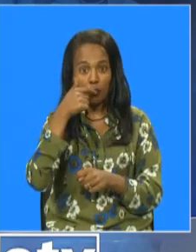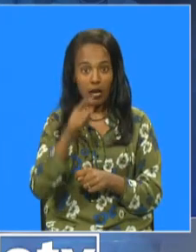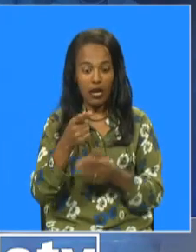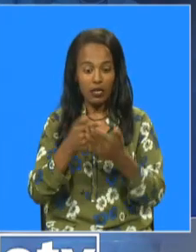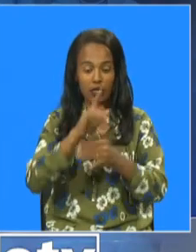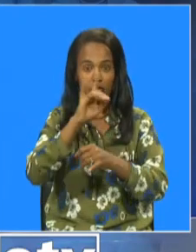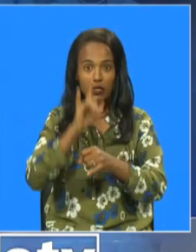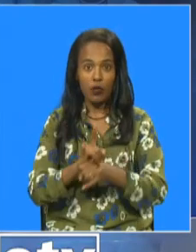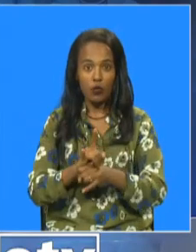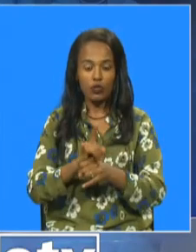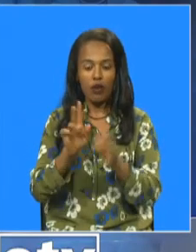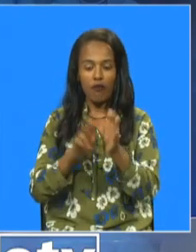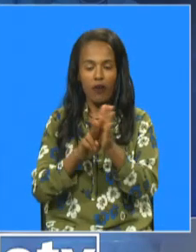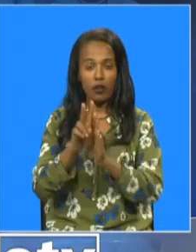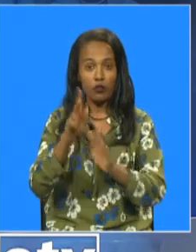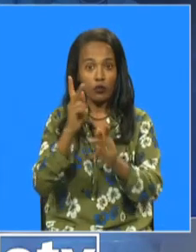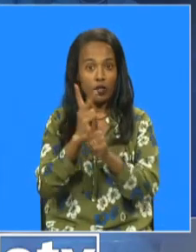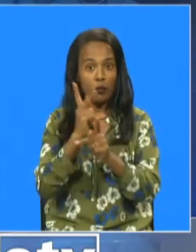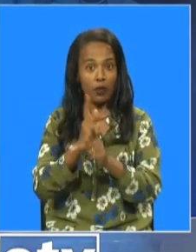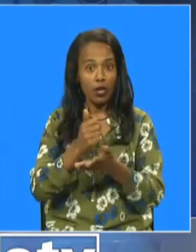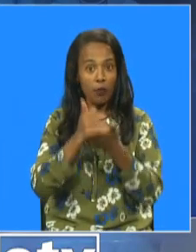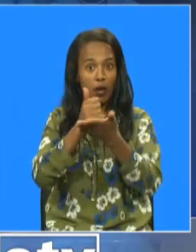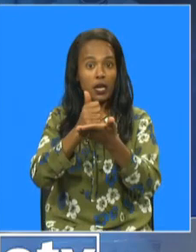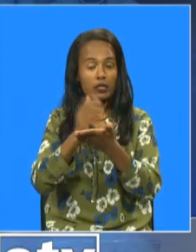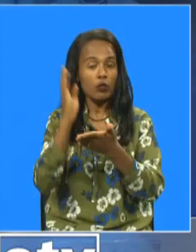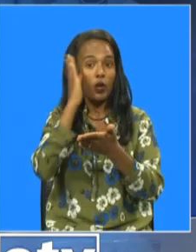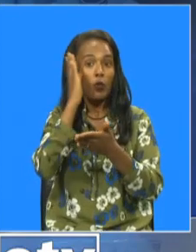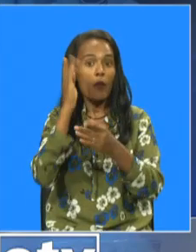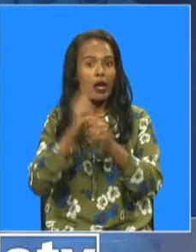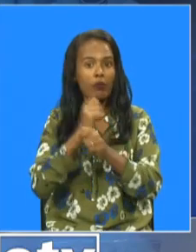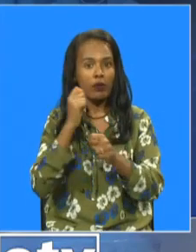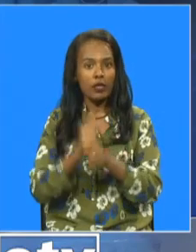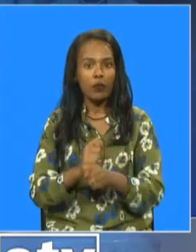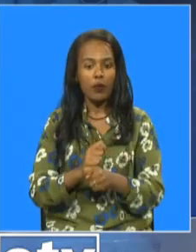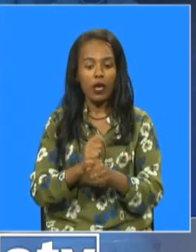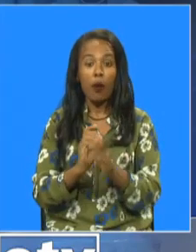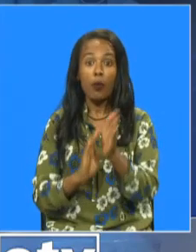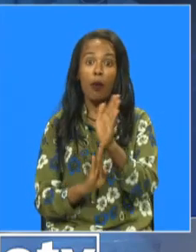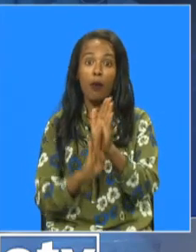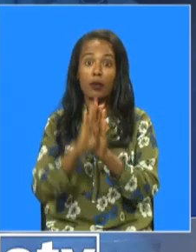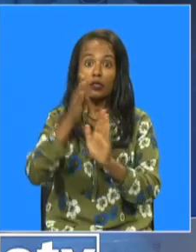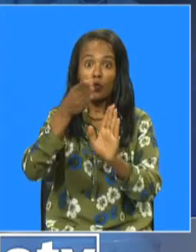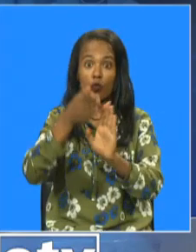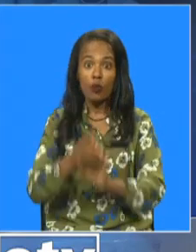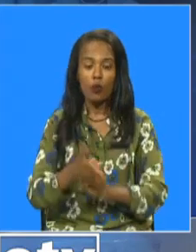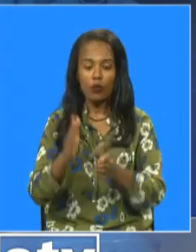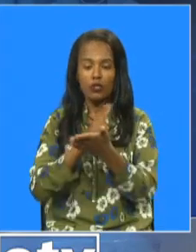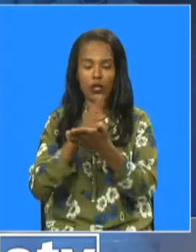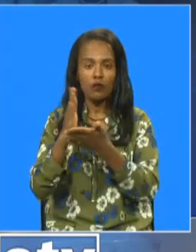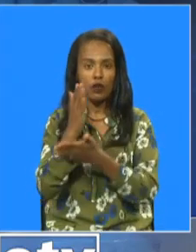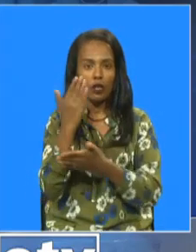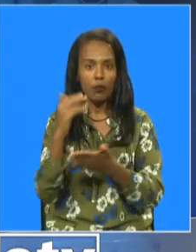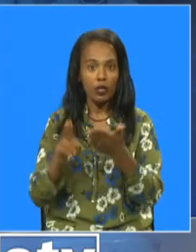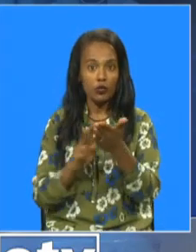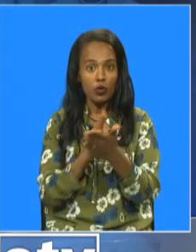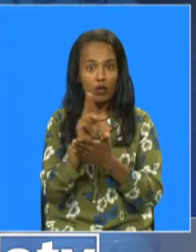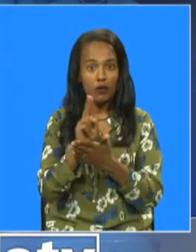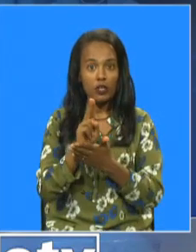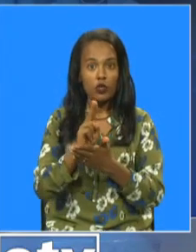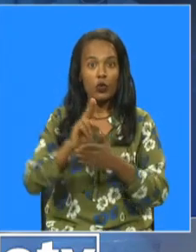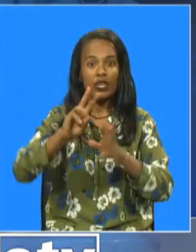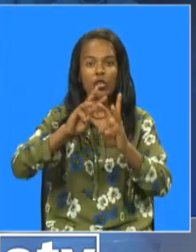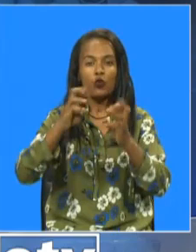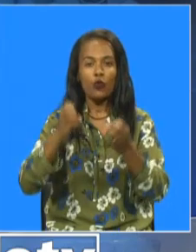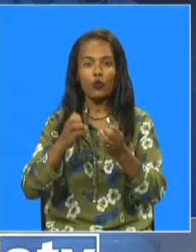ዜጎች ራሳቸውን ከቫይረሱ እንዲጠብቁ የሚያግዘውን የሞባይል መተግበሪያ በማበልጸጉ ረገድ ተሳትፎ ከነበራቸው የዩኒቨርሲቲው